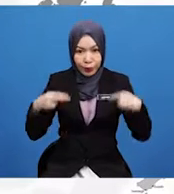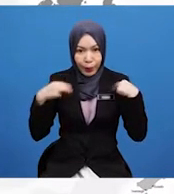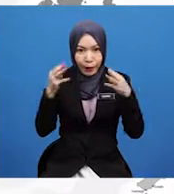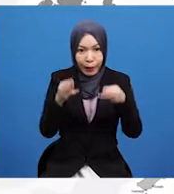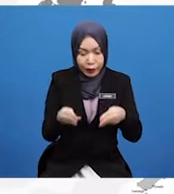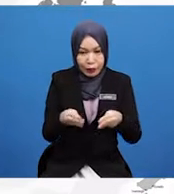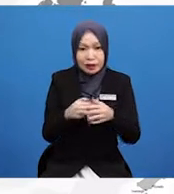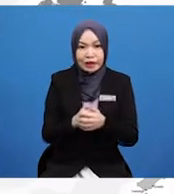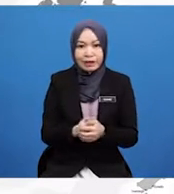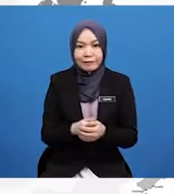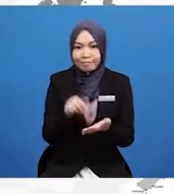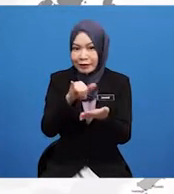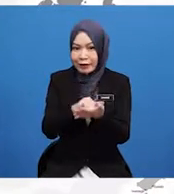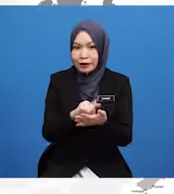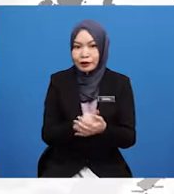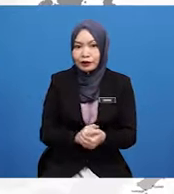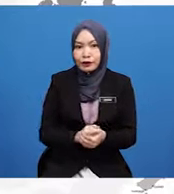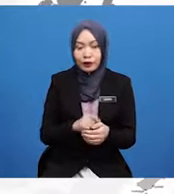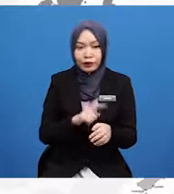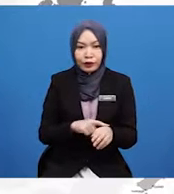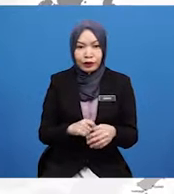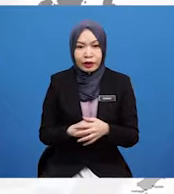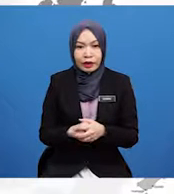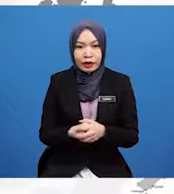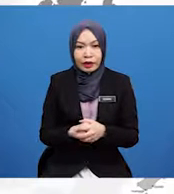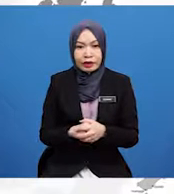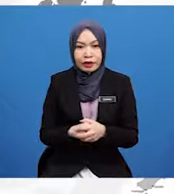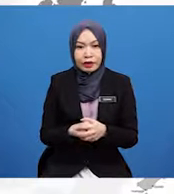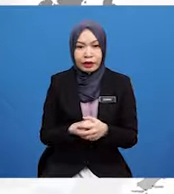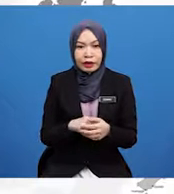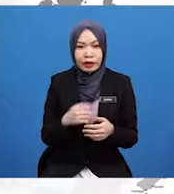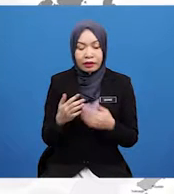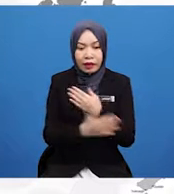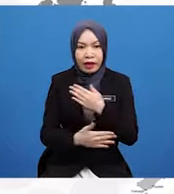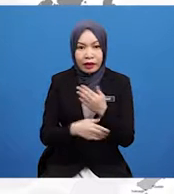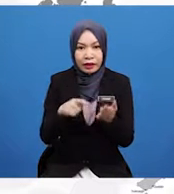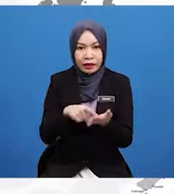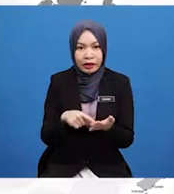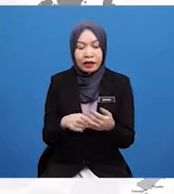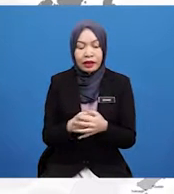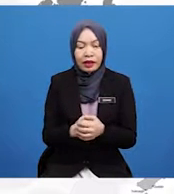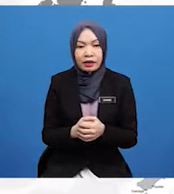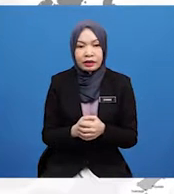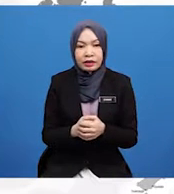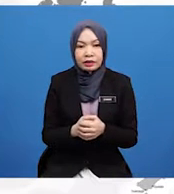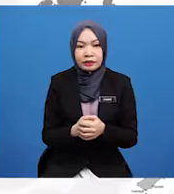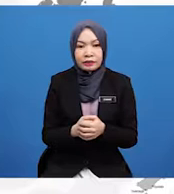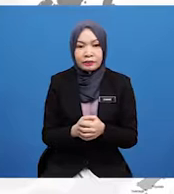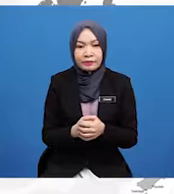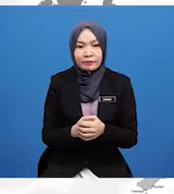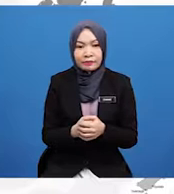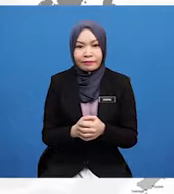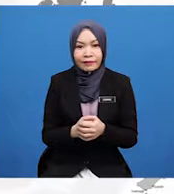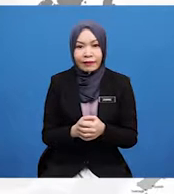berusia diantara 35.000 tahun sehingga 11 ribu tahun sebelum masehi di